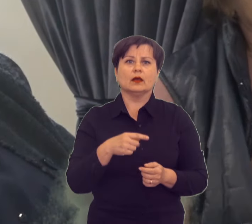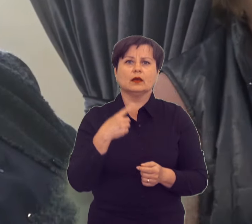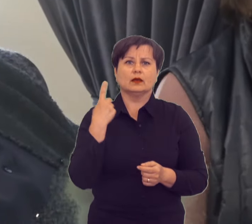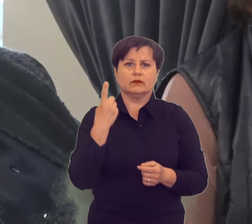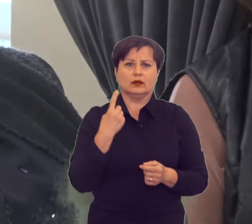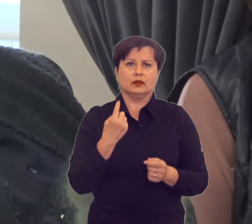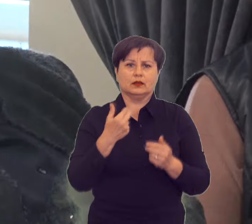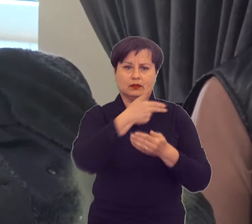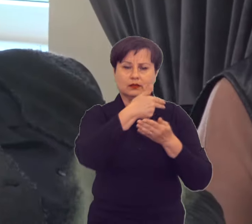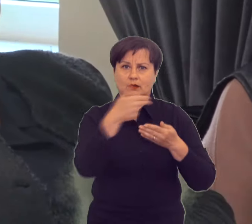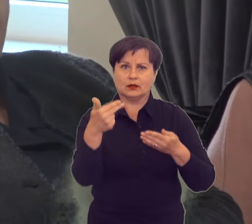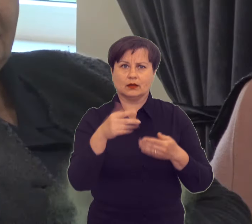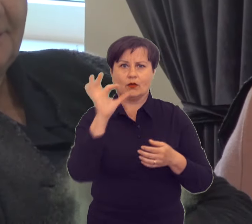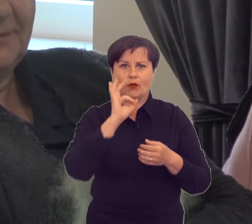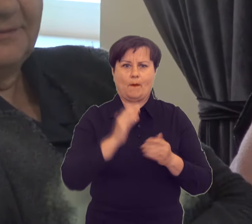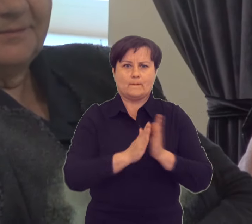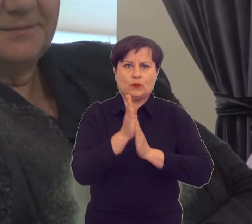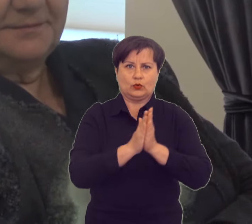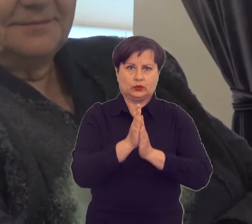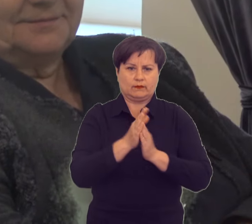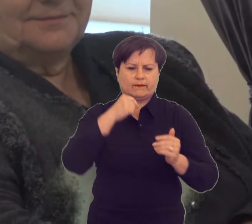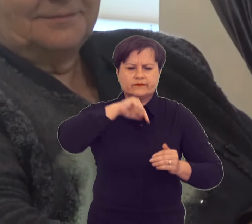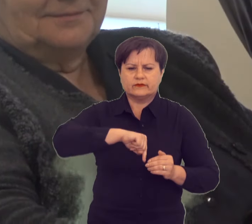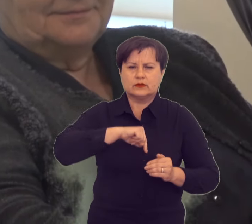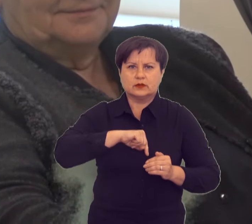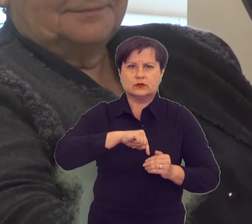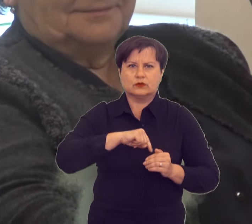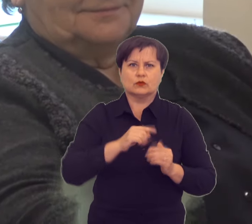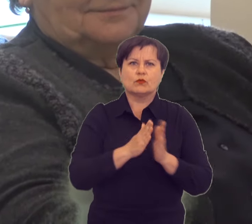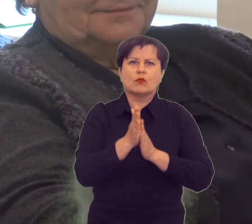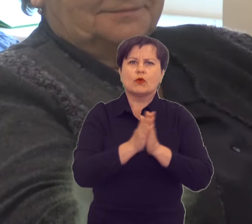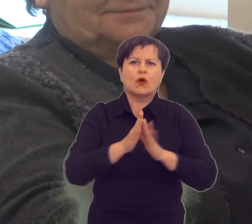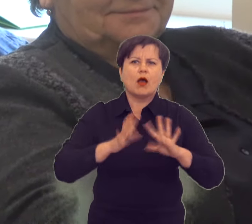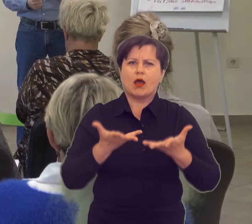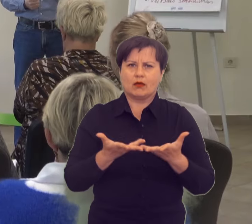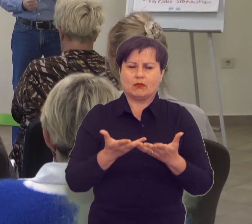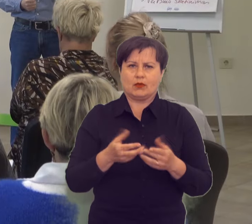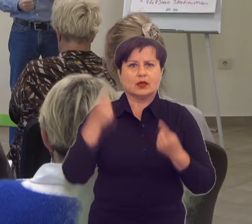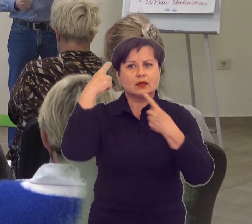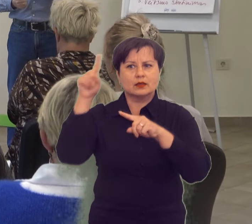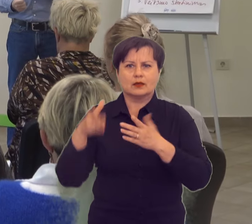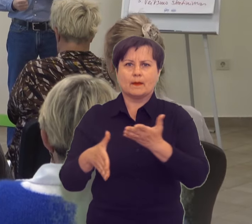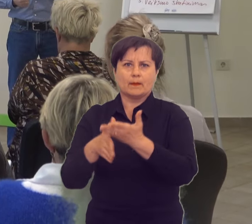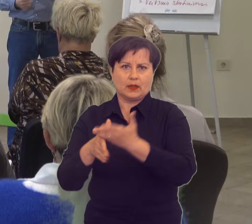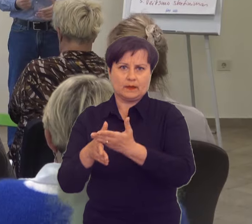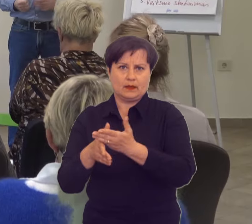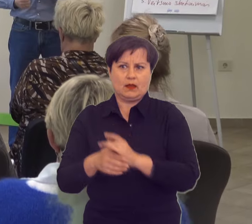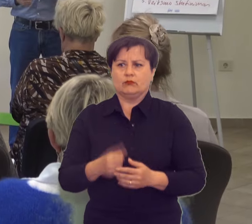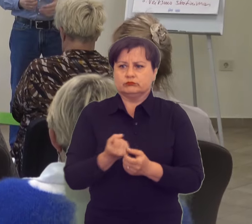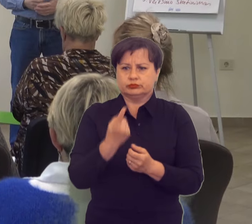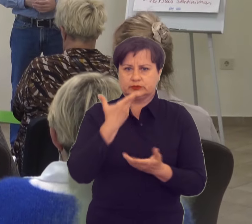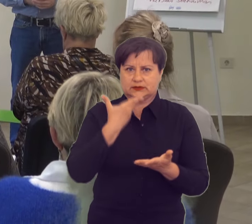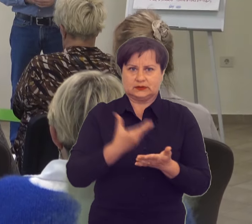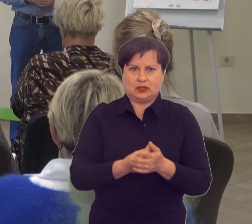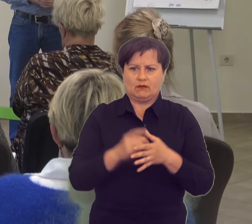lyderiu. Ir turim dar vieną temą apie motivaciją. Kaip atskleisti savyje vidinę motivaciją ir kaip padėti kitiems atrasti